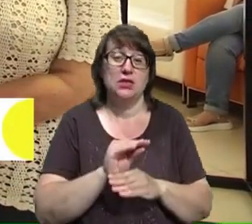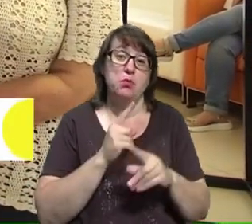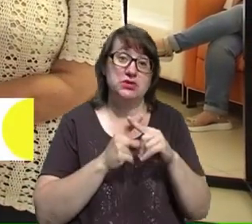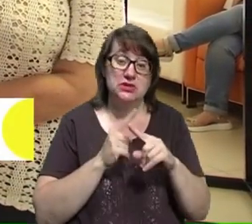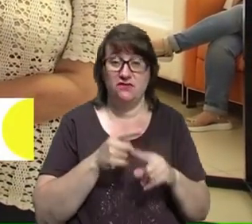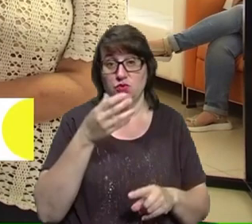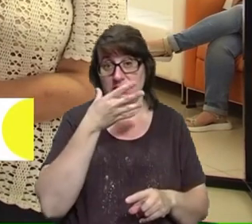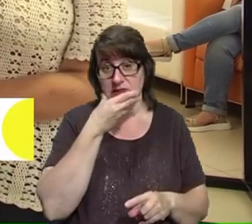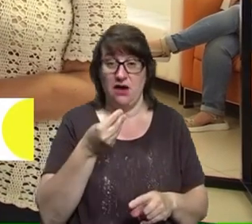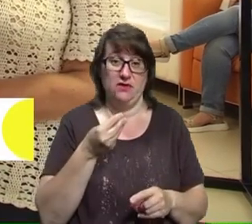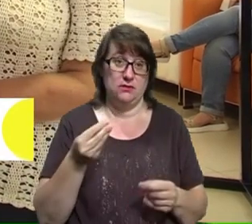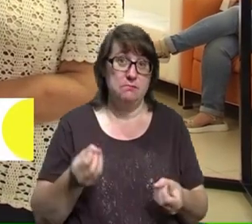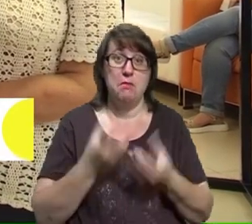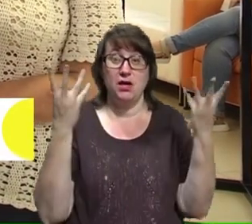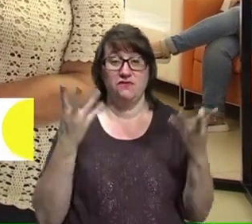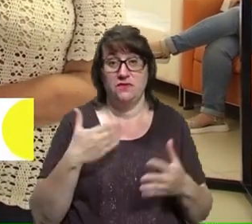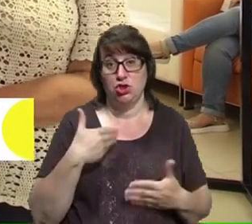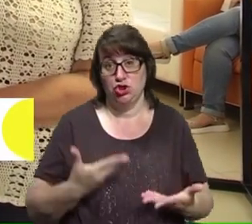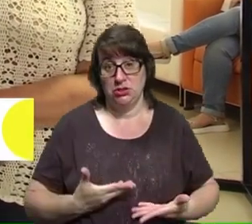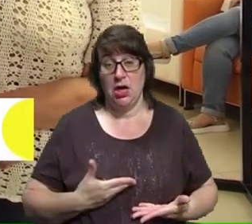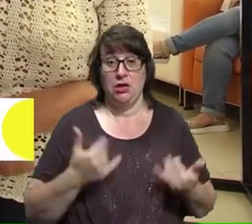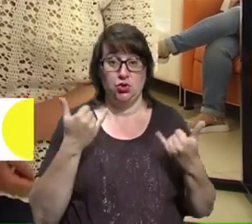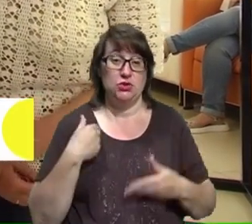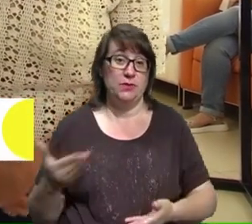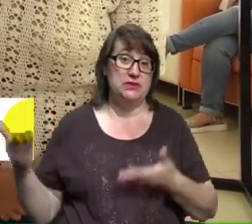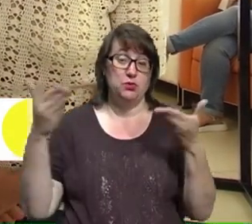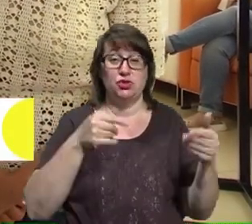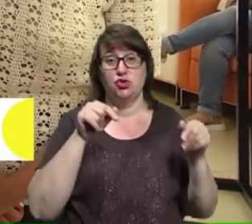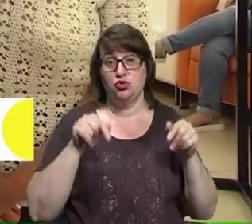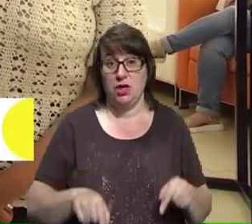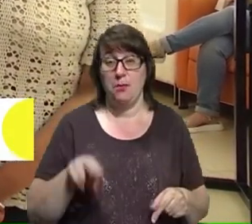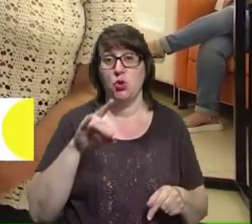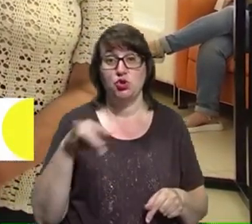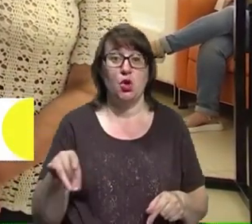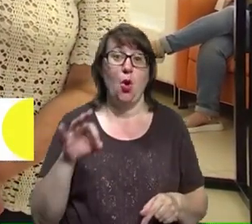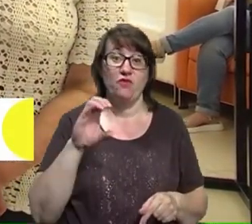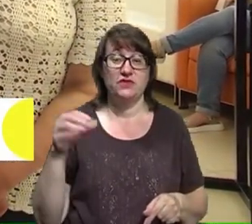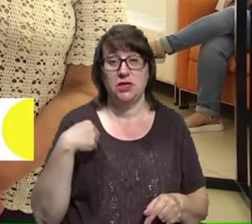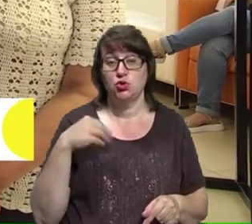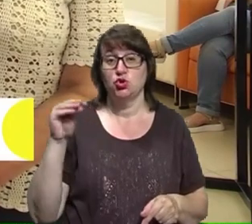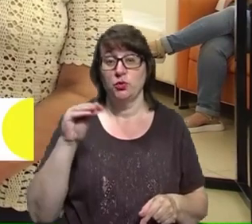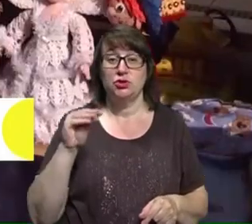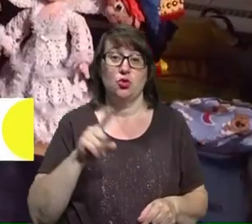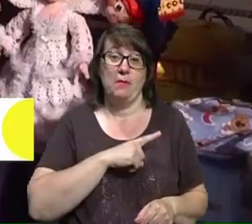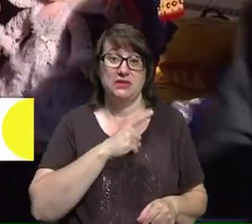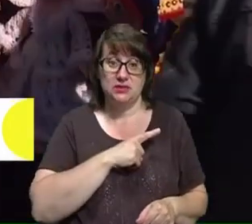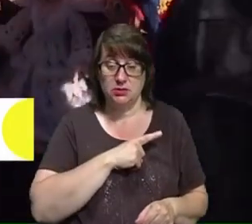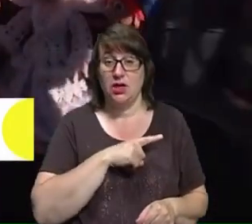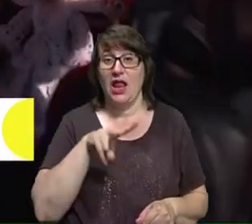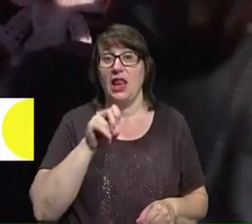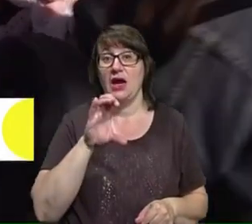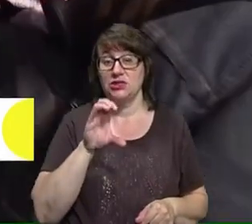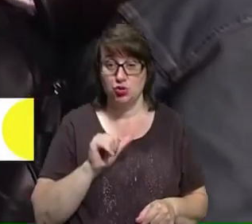наше життя, ми сьогодні запросили сюди в Прозорий офіс нашу житомирську майстриню Ларису Шумінську. Пані